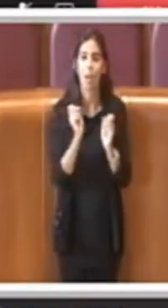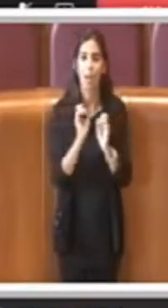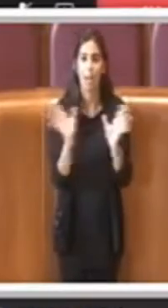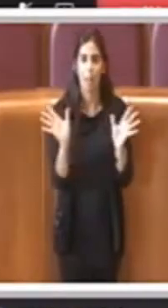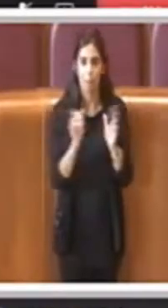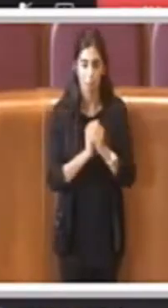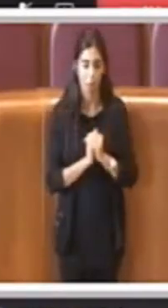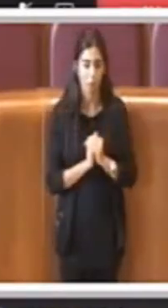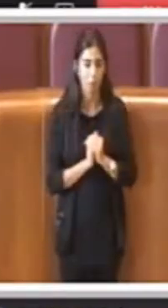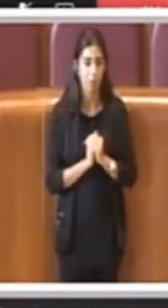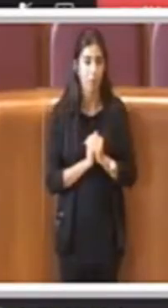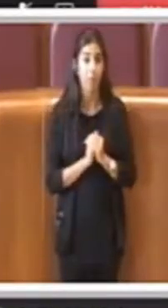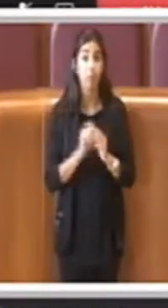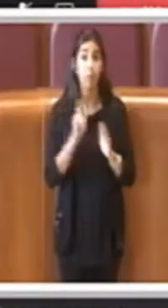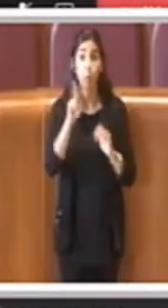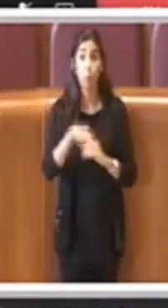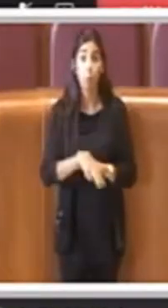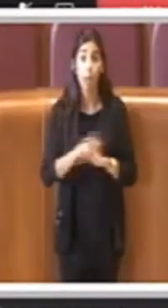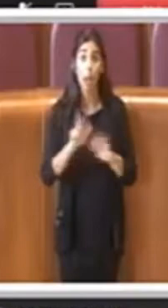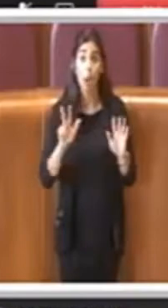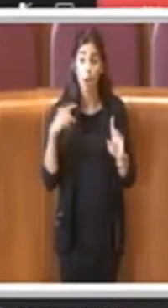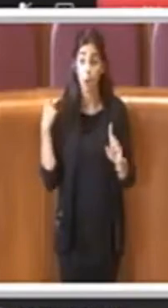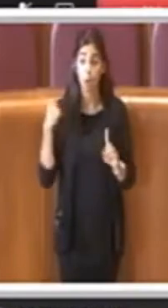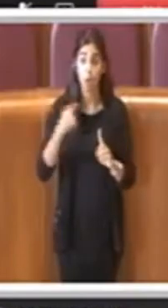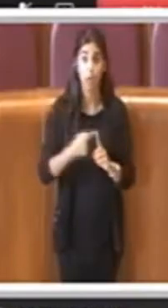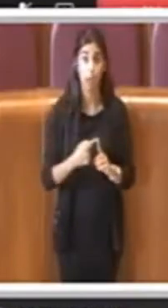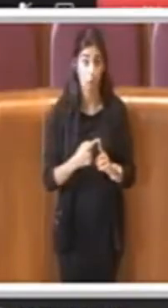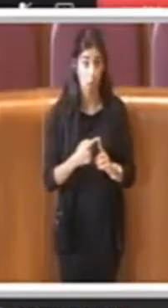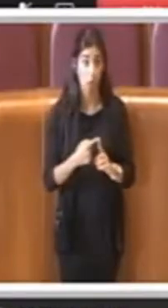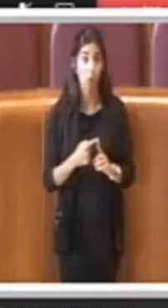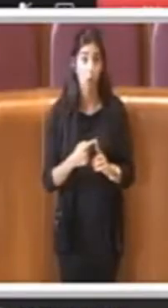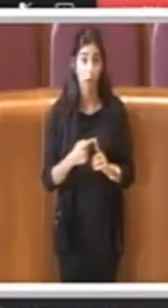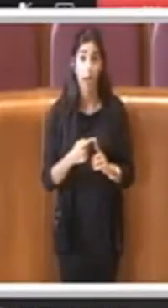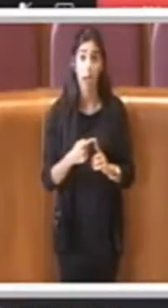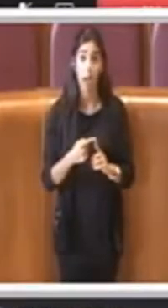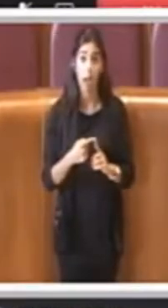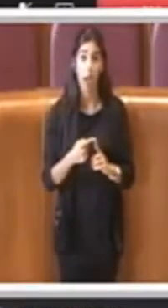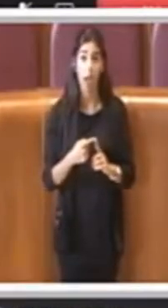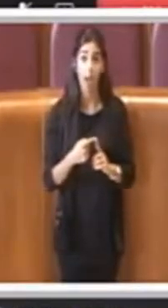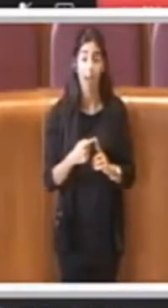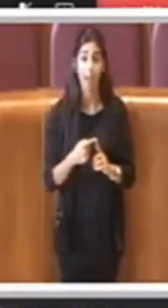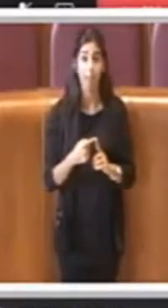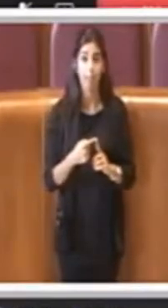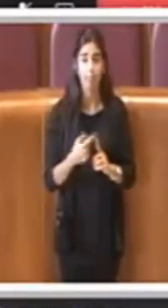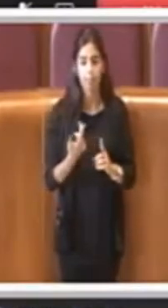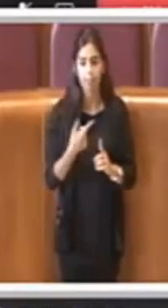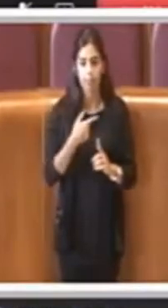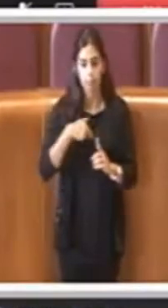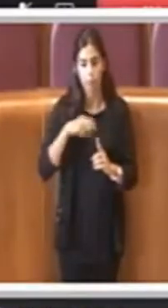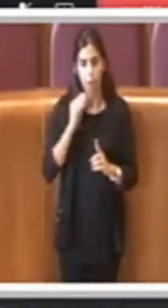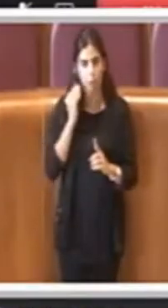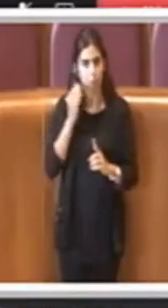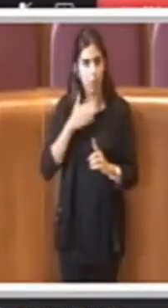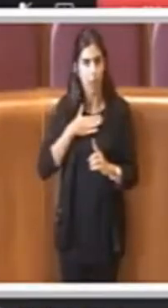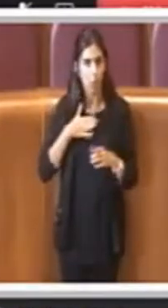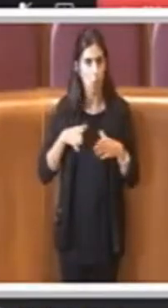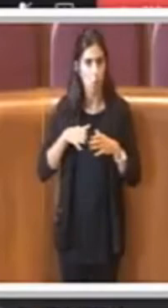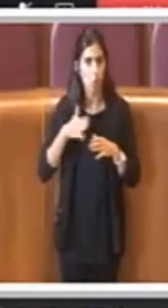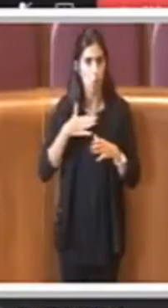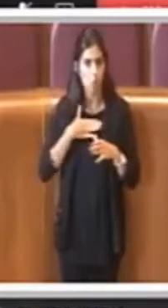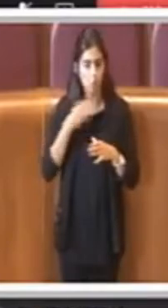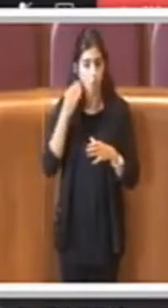Dal 2008 ad oggi non c'è stata, dal nostro punto di vista, in alcun modo